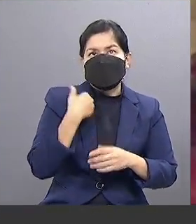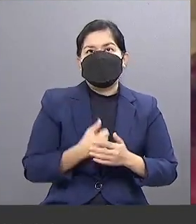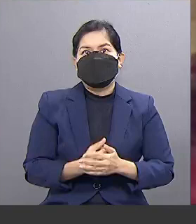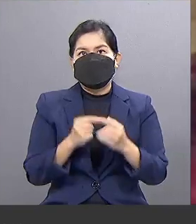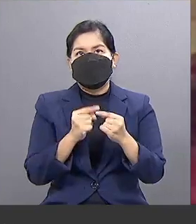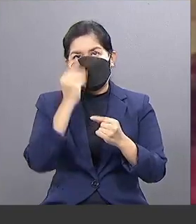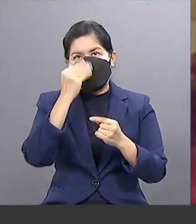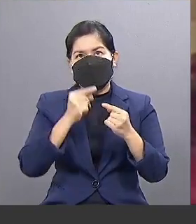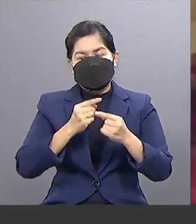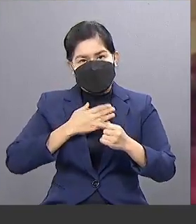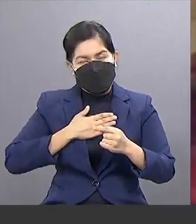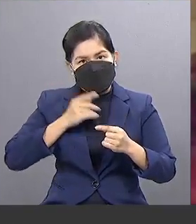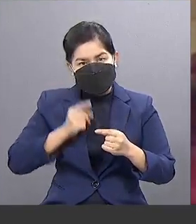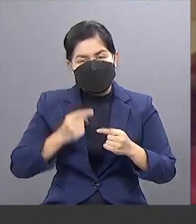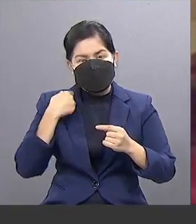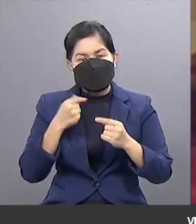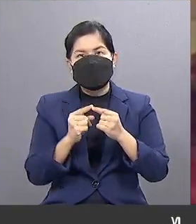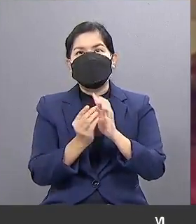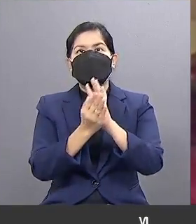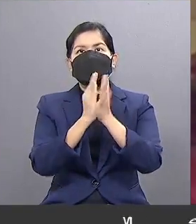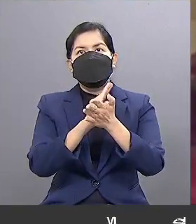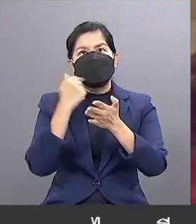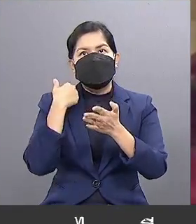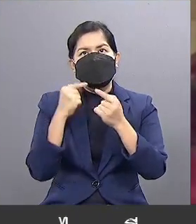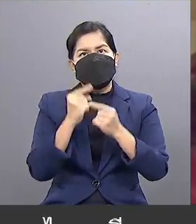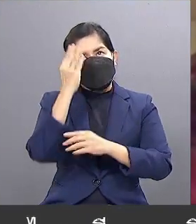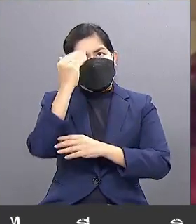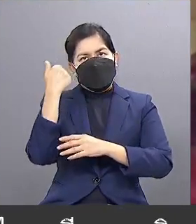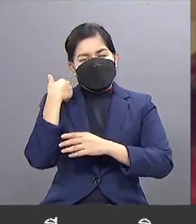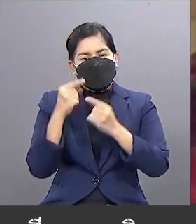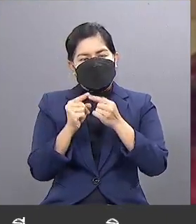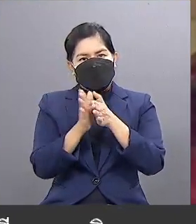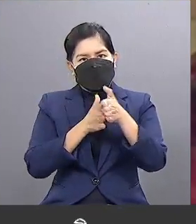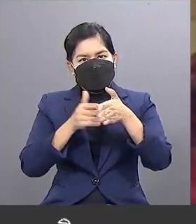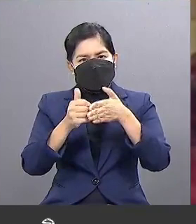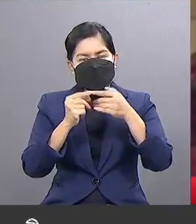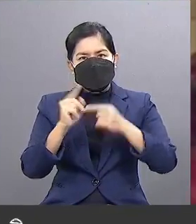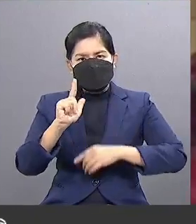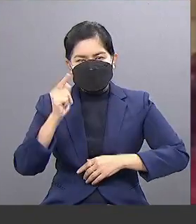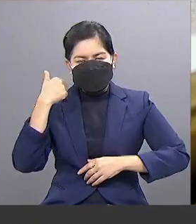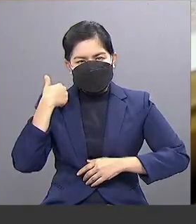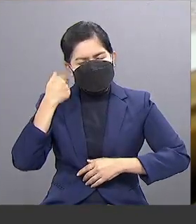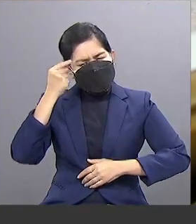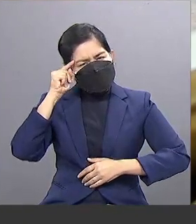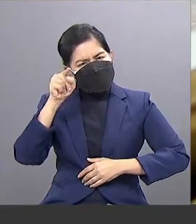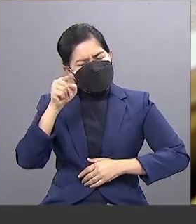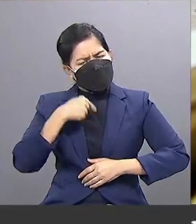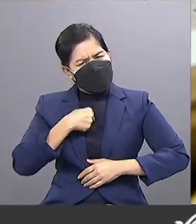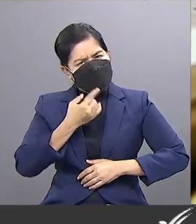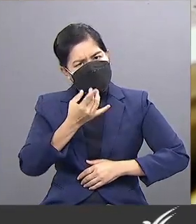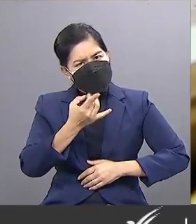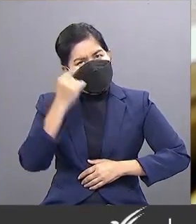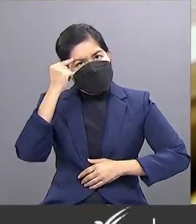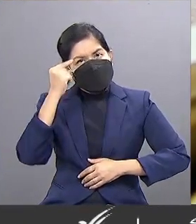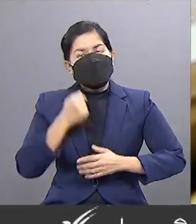ราจะต้องมีการปรับเปลี่ยนอะไรแน่นอนทำไมอยู่ดีๆเป็นสีเหลืองขึ้นมาได้นะคะก็ให้เราคิดอยู่ก่อนว่ามันเกิดจากอะไรมี2 อย่างให้ชวนคิดค่